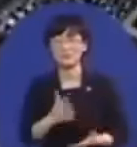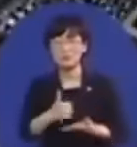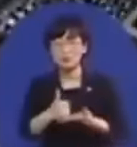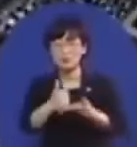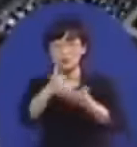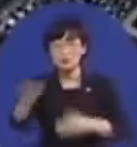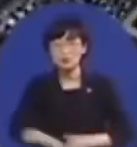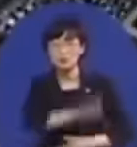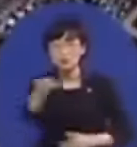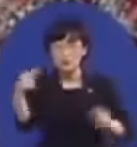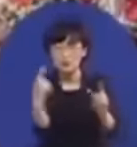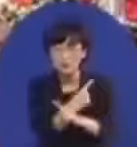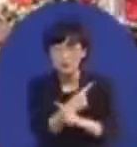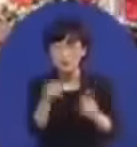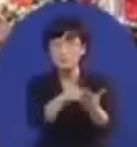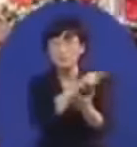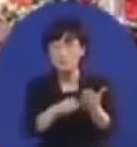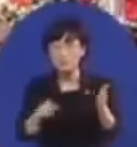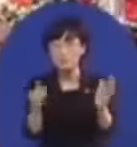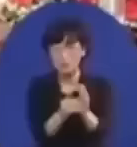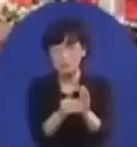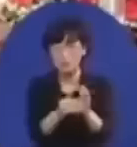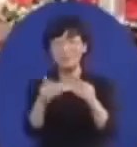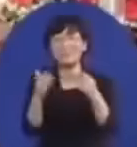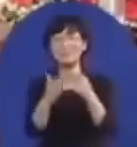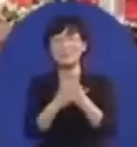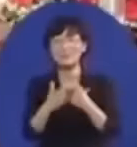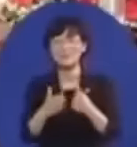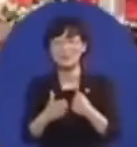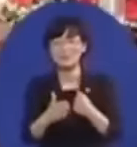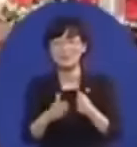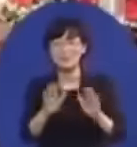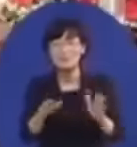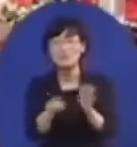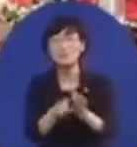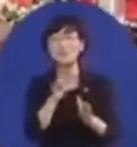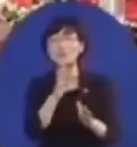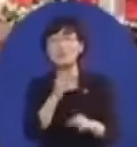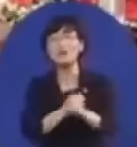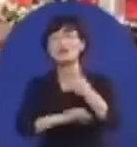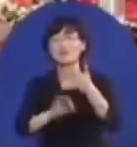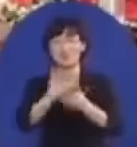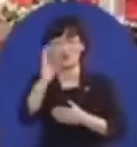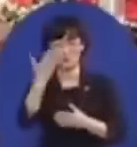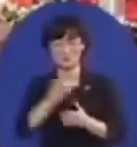주님이 우리 대신 청산했으니까 믿기만 하면 되는 것입니다.